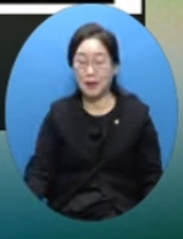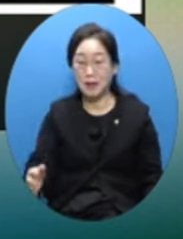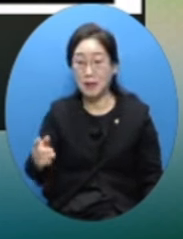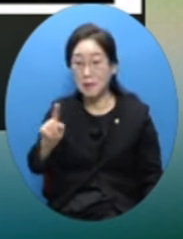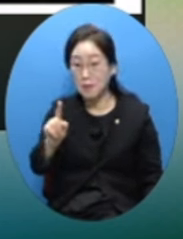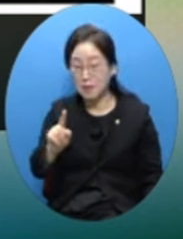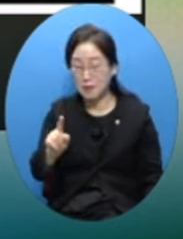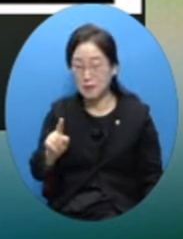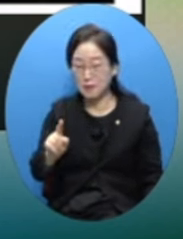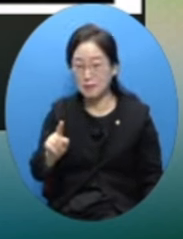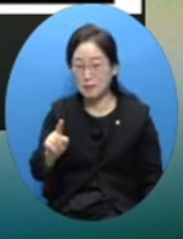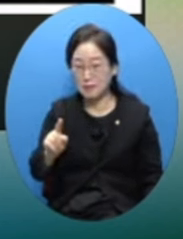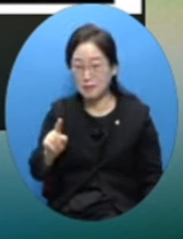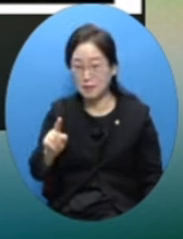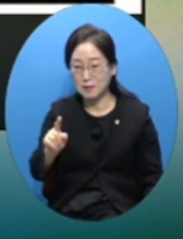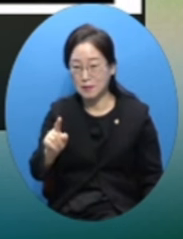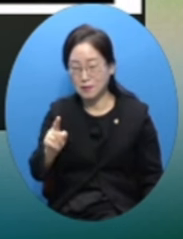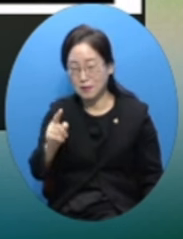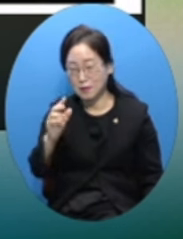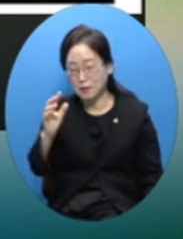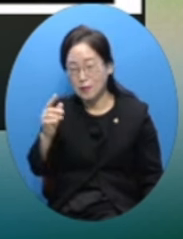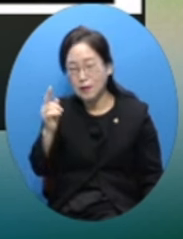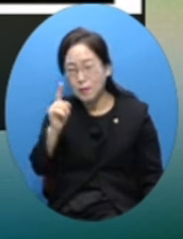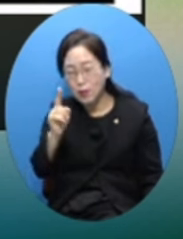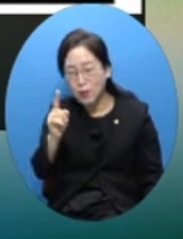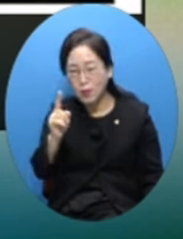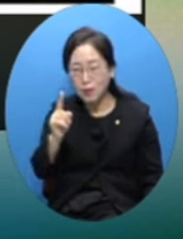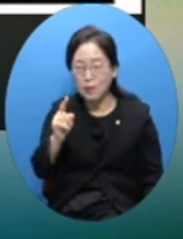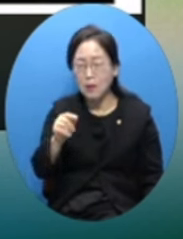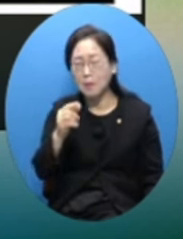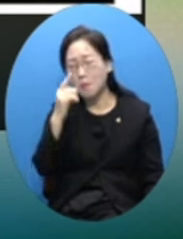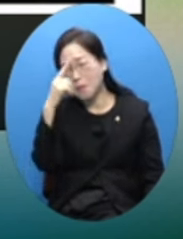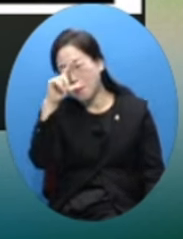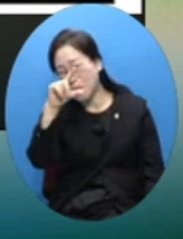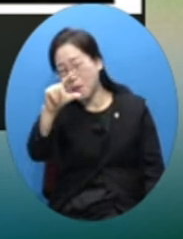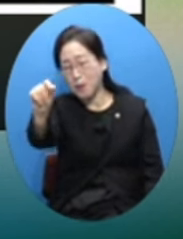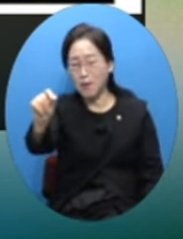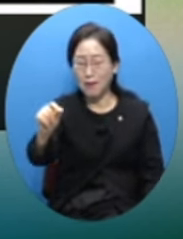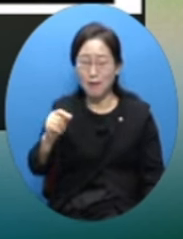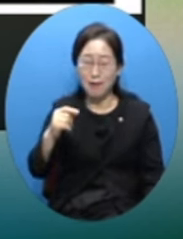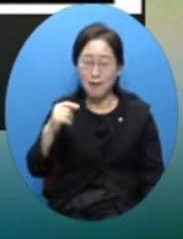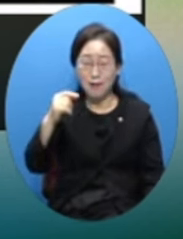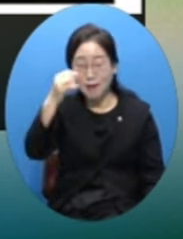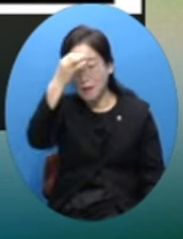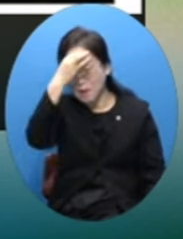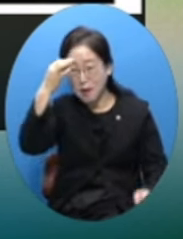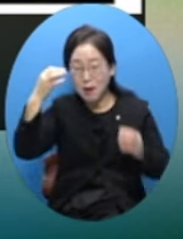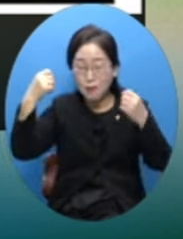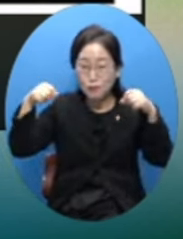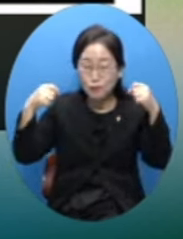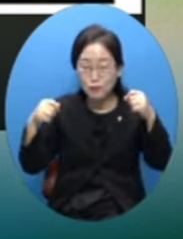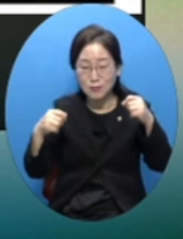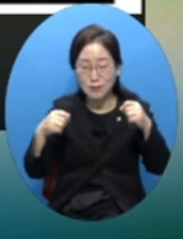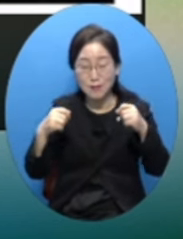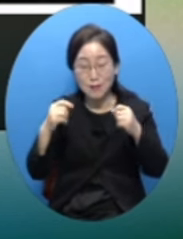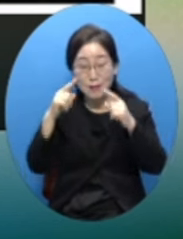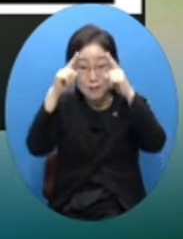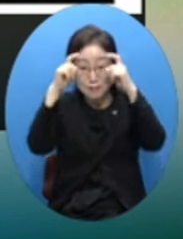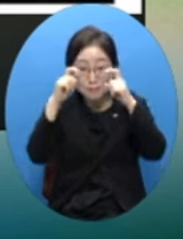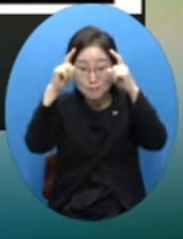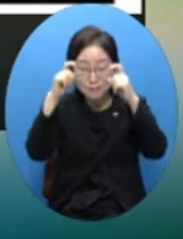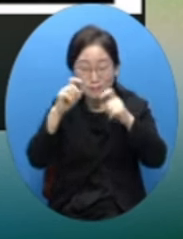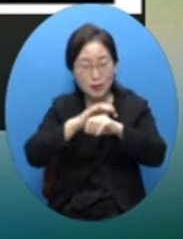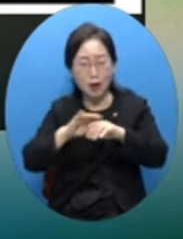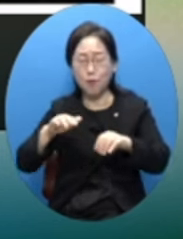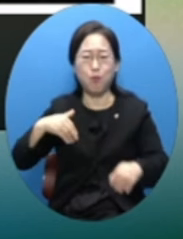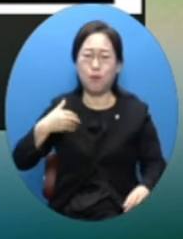배우들의 얼굴을 잘 보지 못하고 감정 표현을 잘 알 수 없기 때문에 저렇게 얼굴에 환한